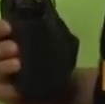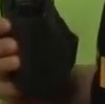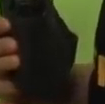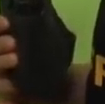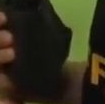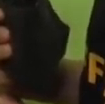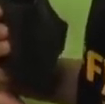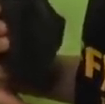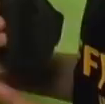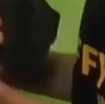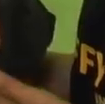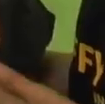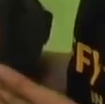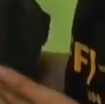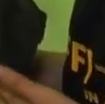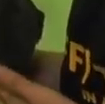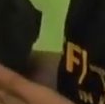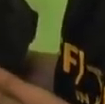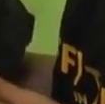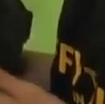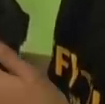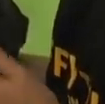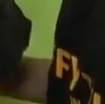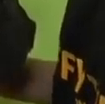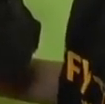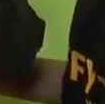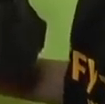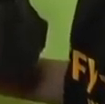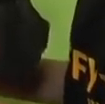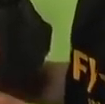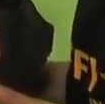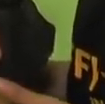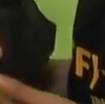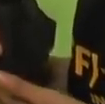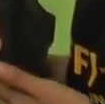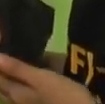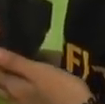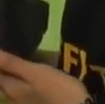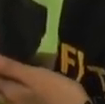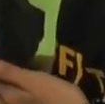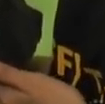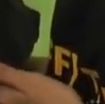nyo. Ano, opo. Para nang sa gayon ay magkabilangan na at mabayaran na